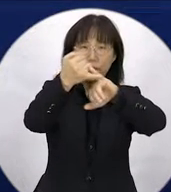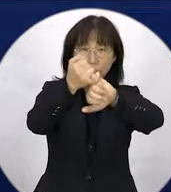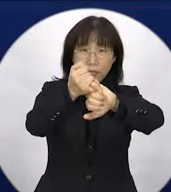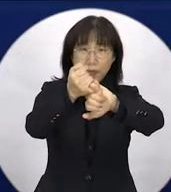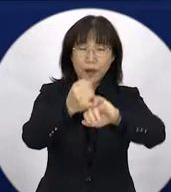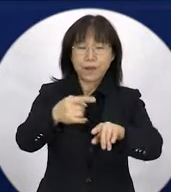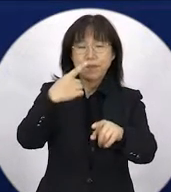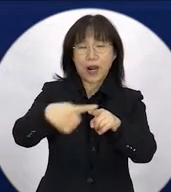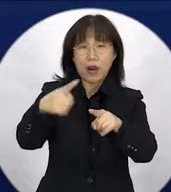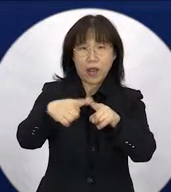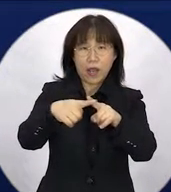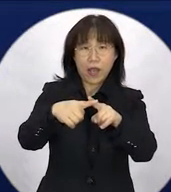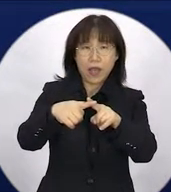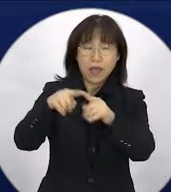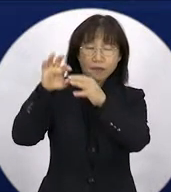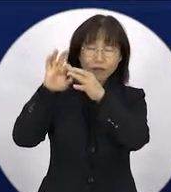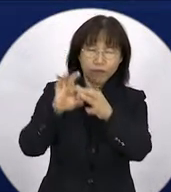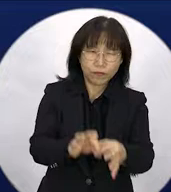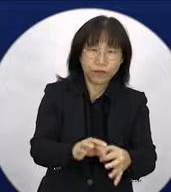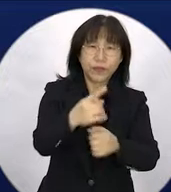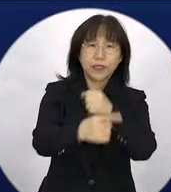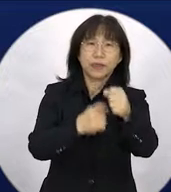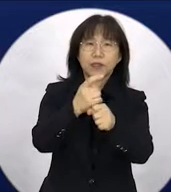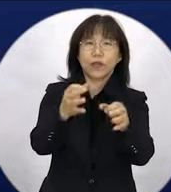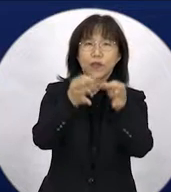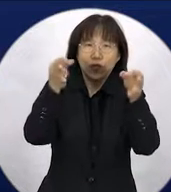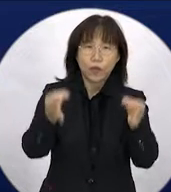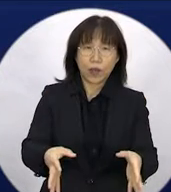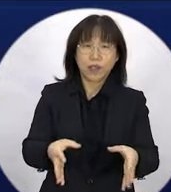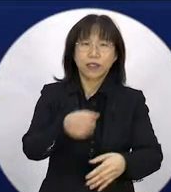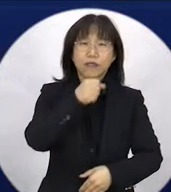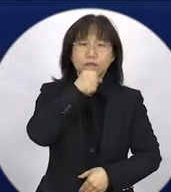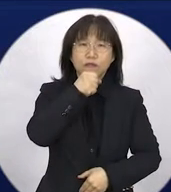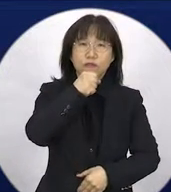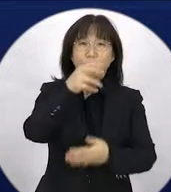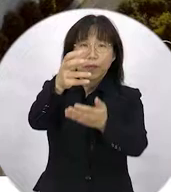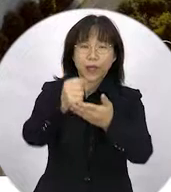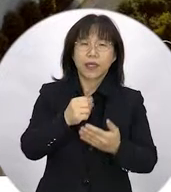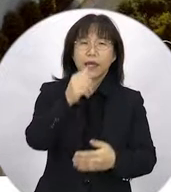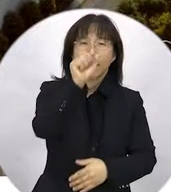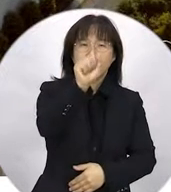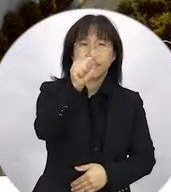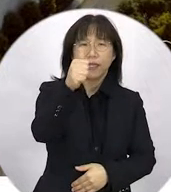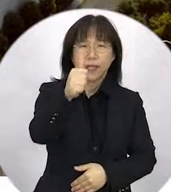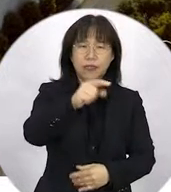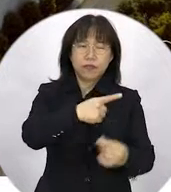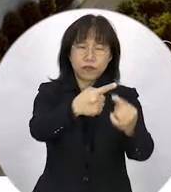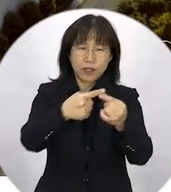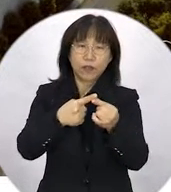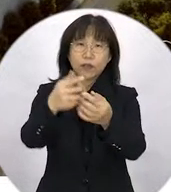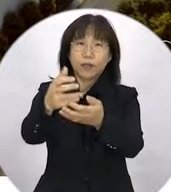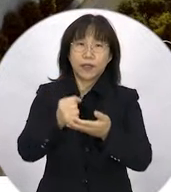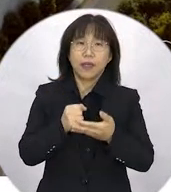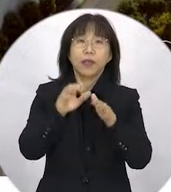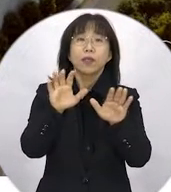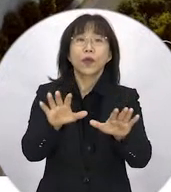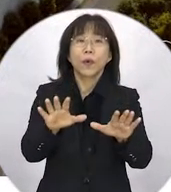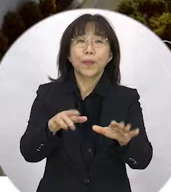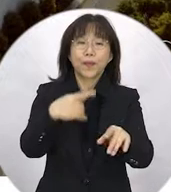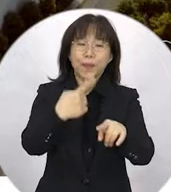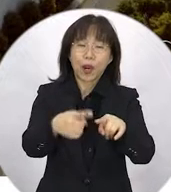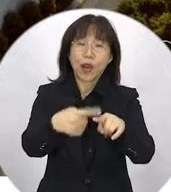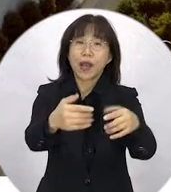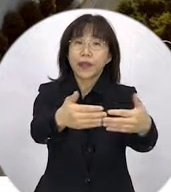11년 연속으로 최고 등급인 sa 등급을 받았습니다 이번 평가는 매니페스토